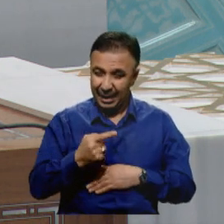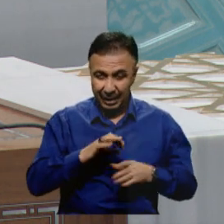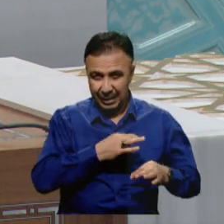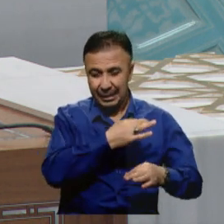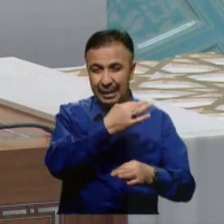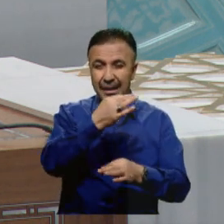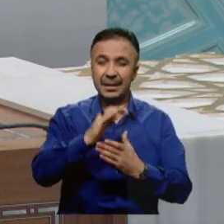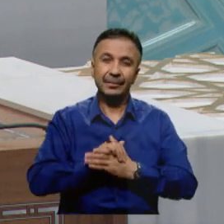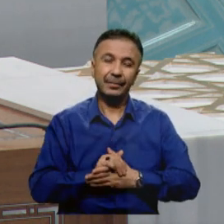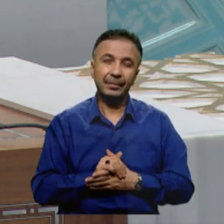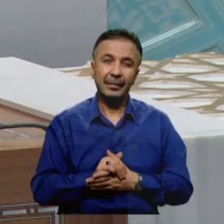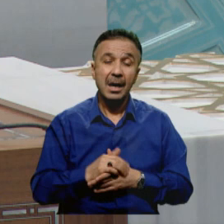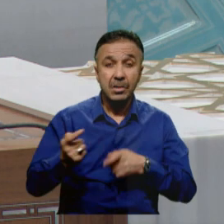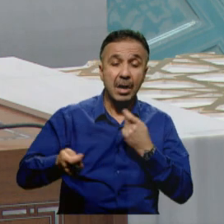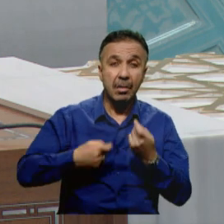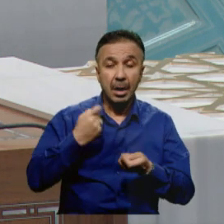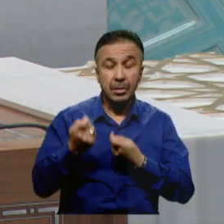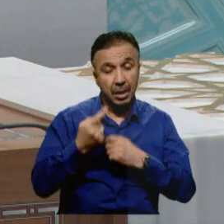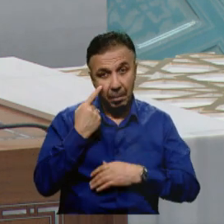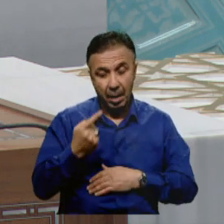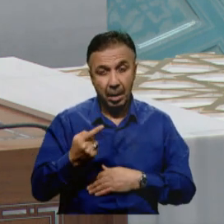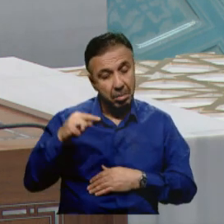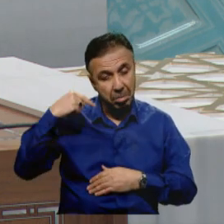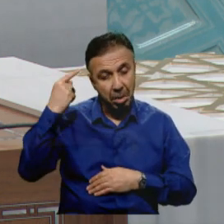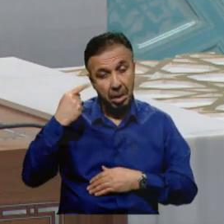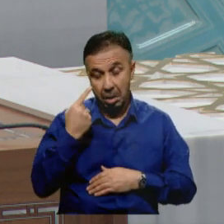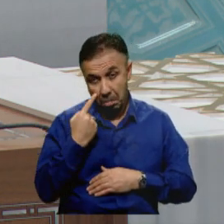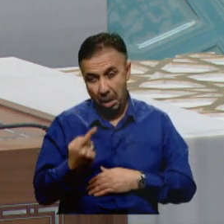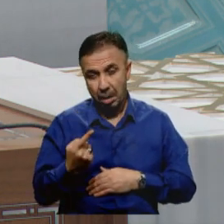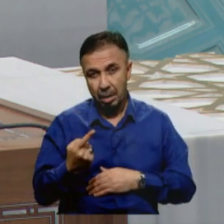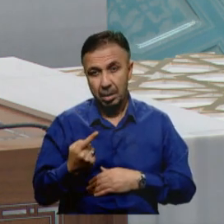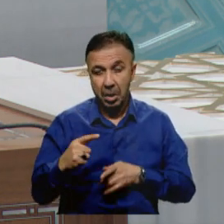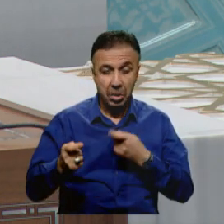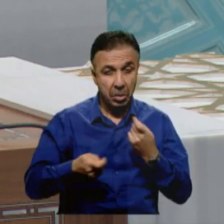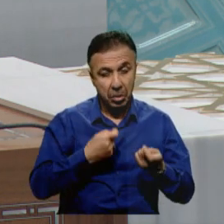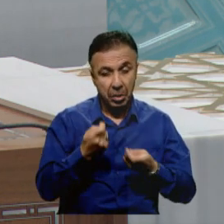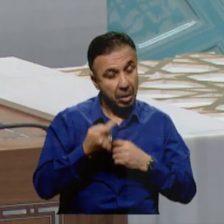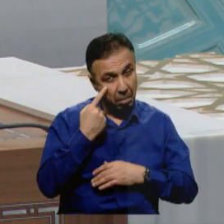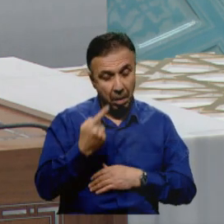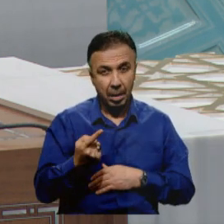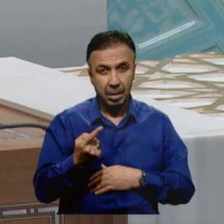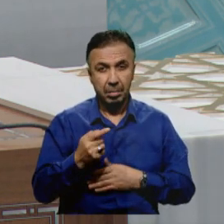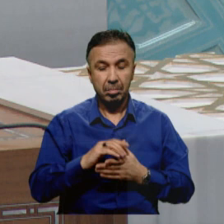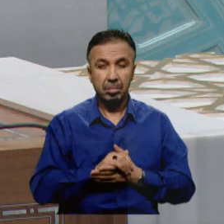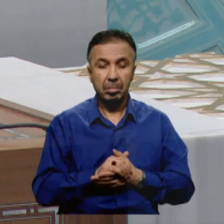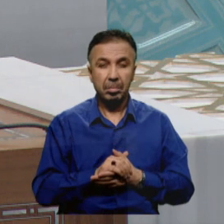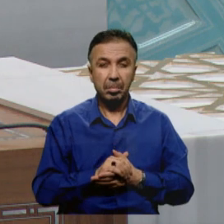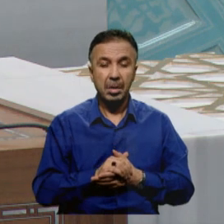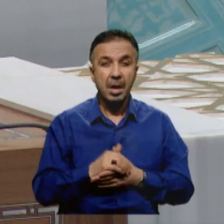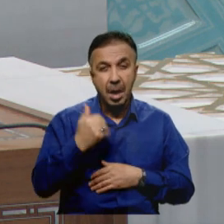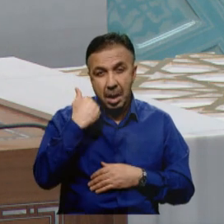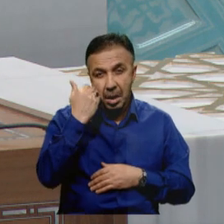insanların davranışlarına bakar, niyetlerine bakar, iş ve icraatlarına bakar,